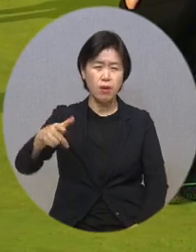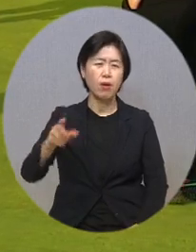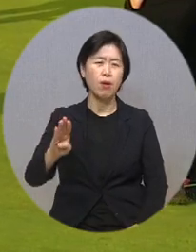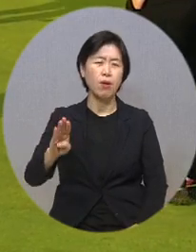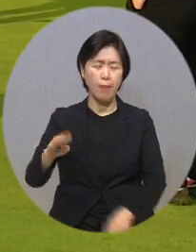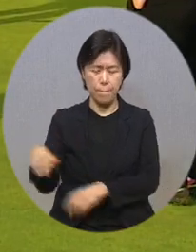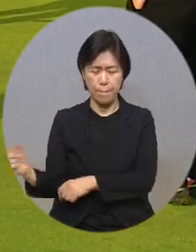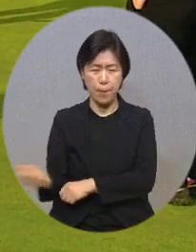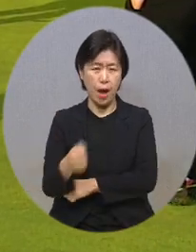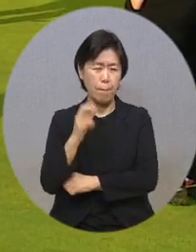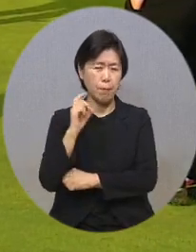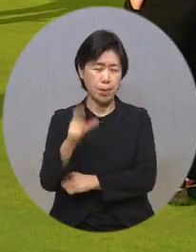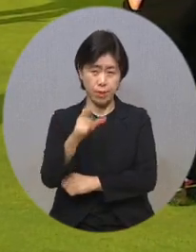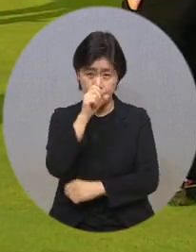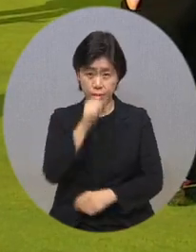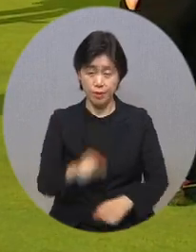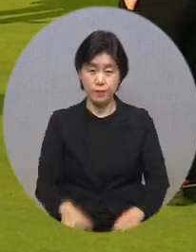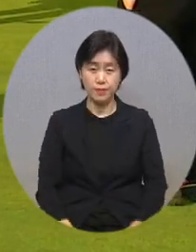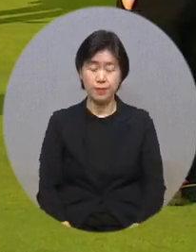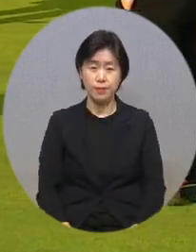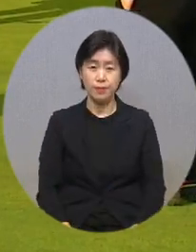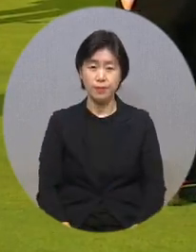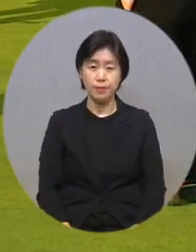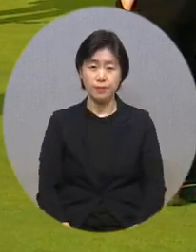아우 장난 아니구만.